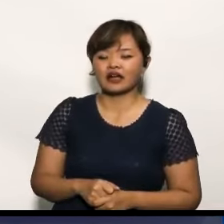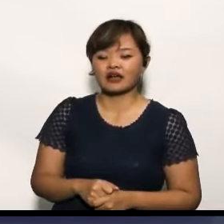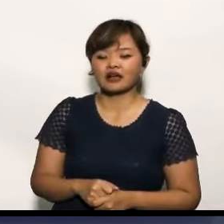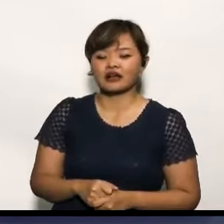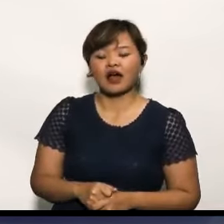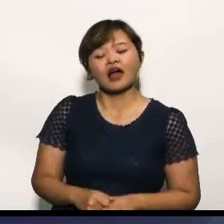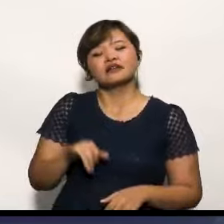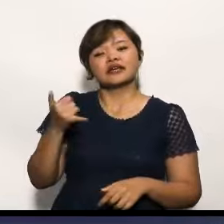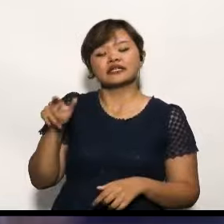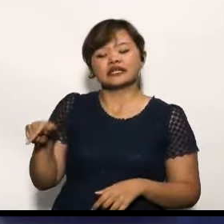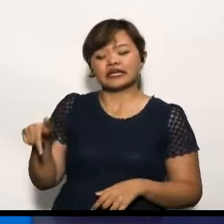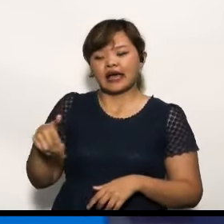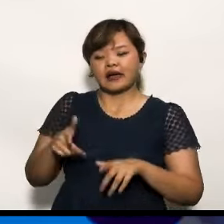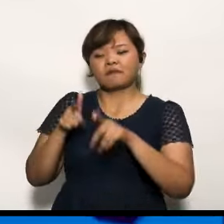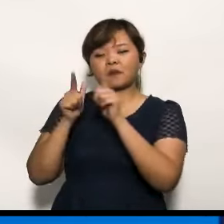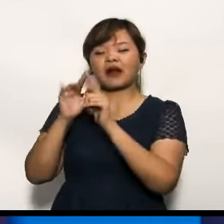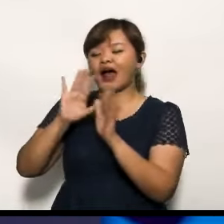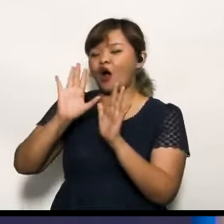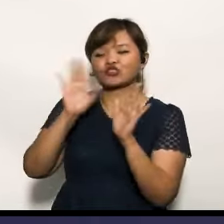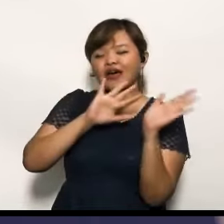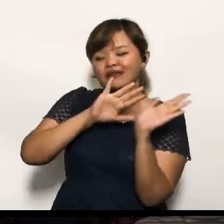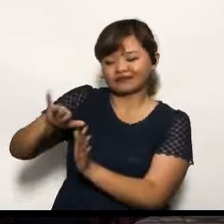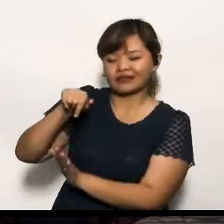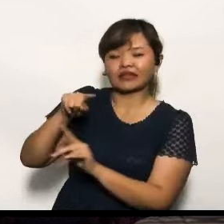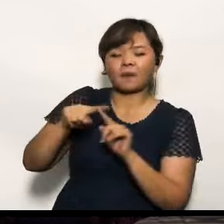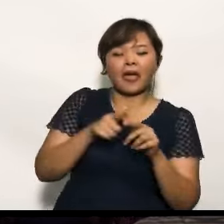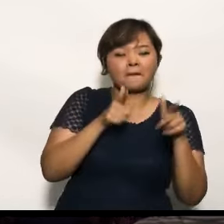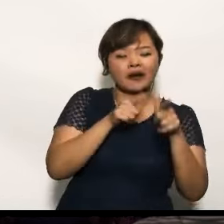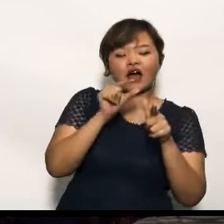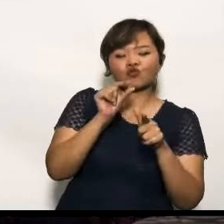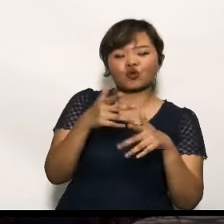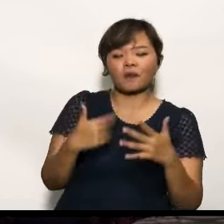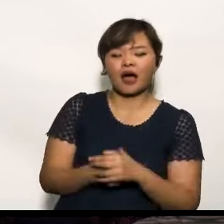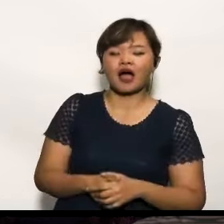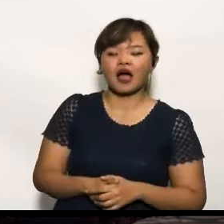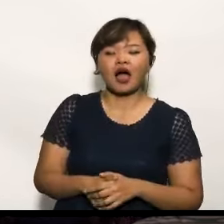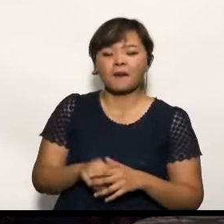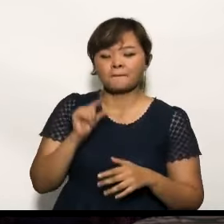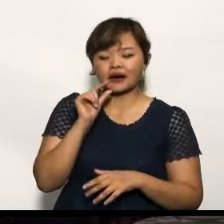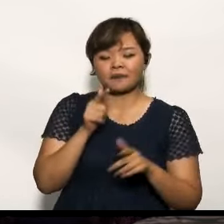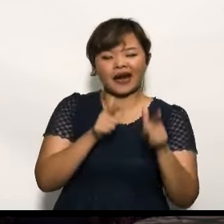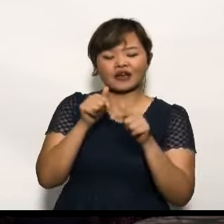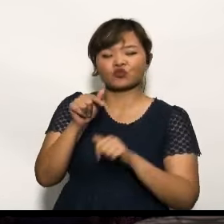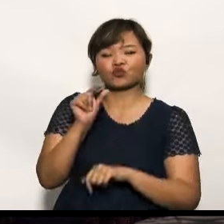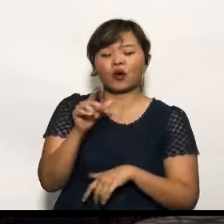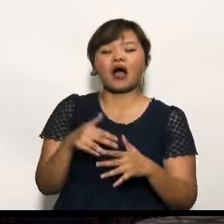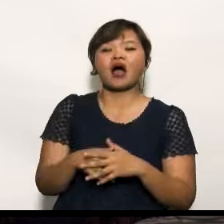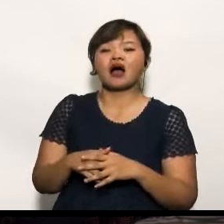conquer, bukan lagi berperang, but the call is to build. Panggilan kita adalah untuk membangun.